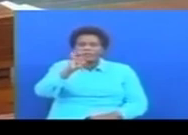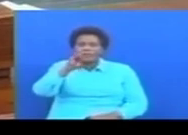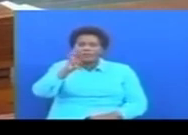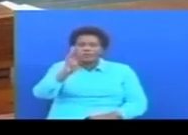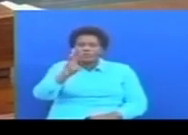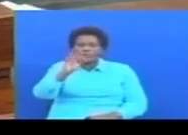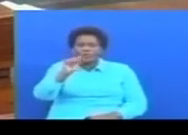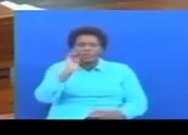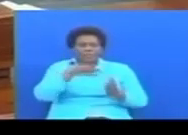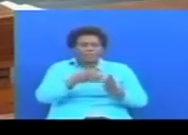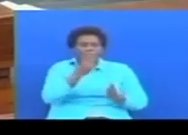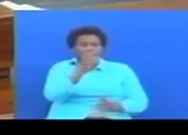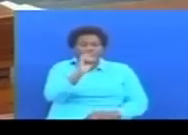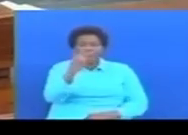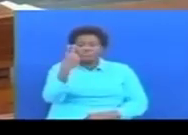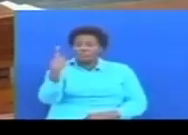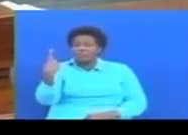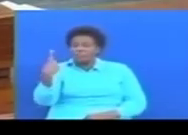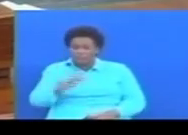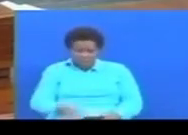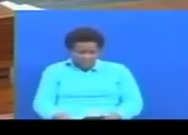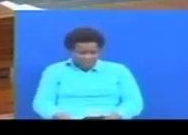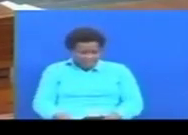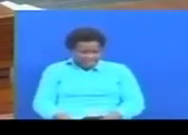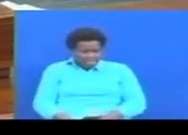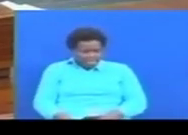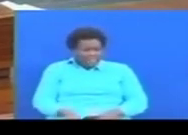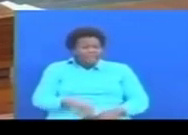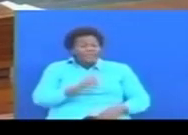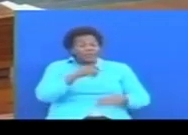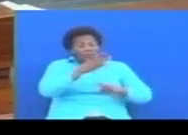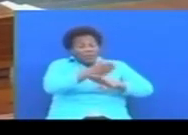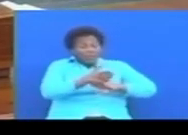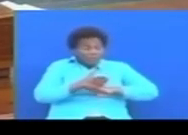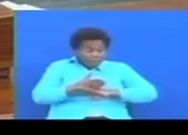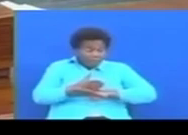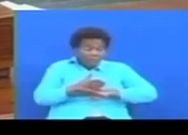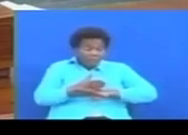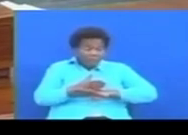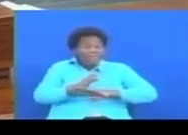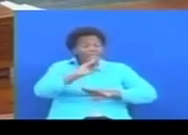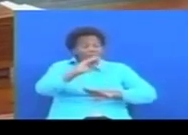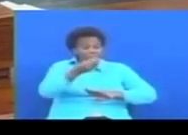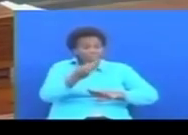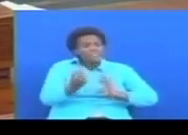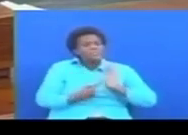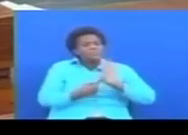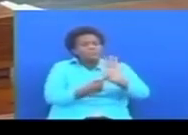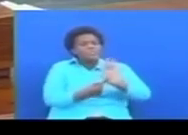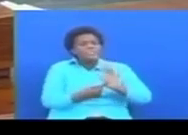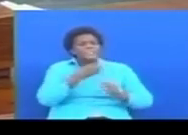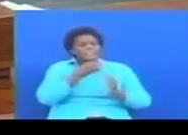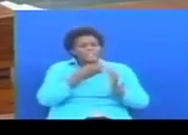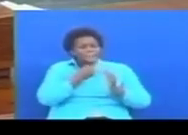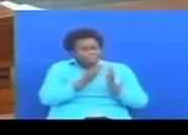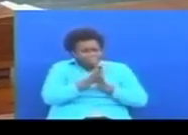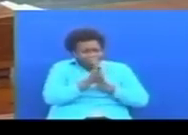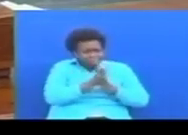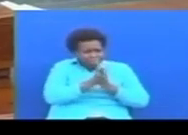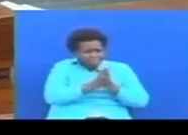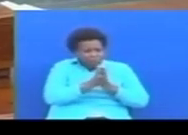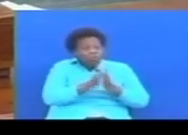2021. Kampuni ya Tanza Plus Minerals and African Top Minerals Limited zimeonyesha nia ya kuwekeza na tayari